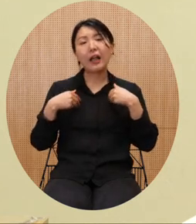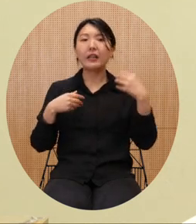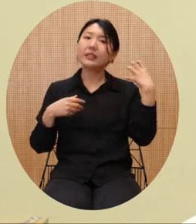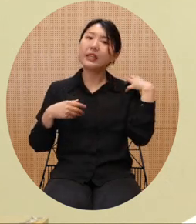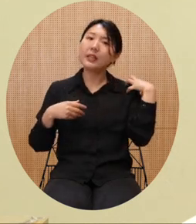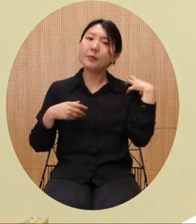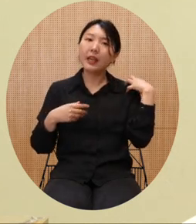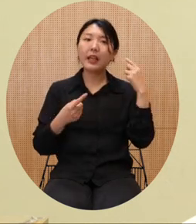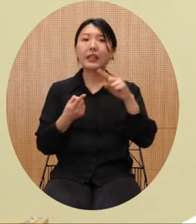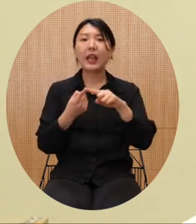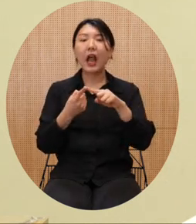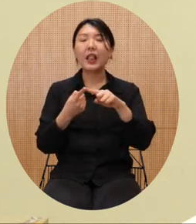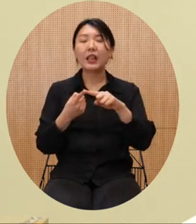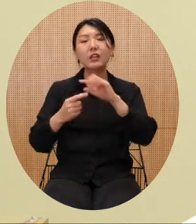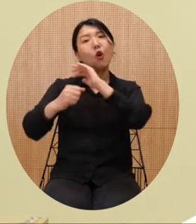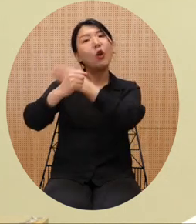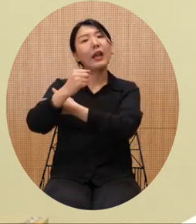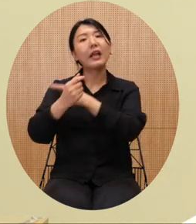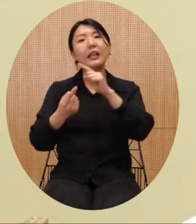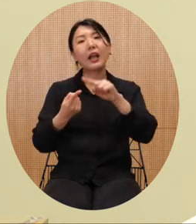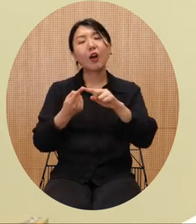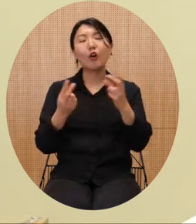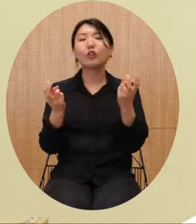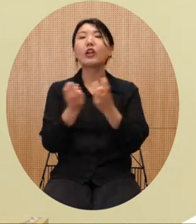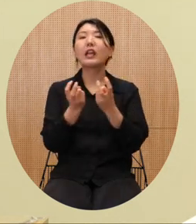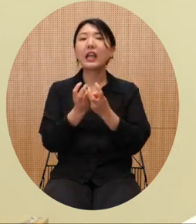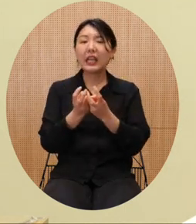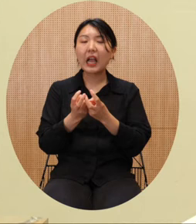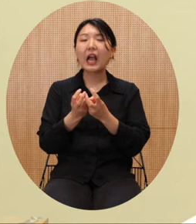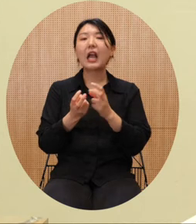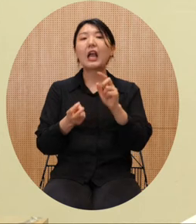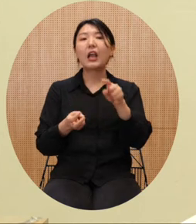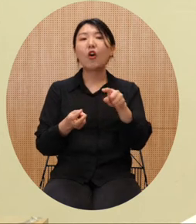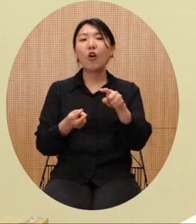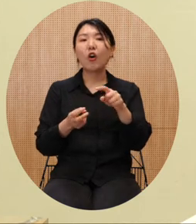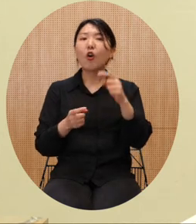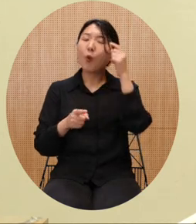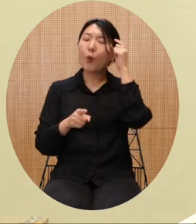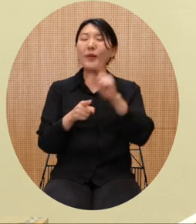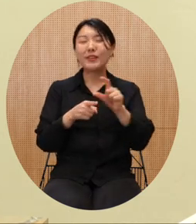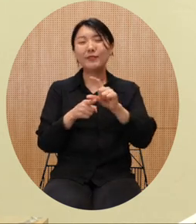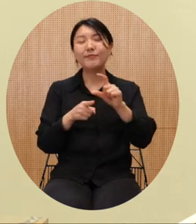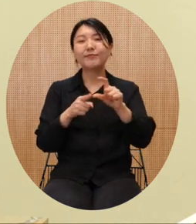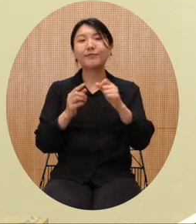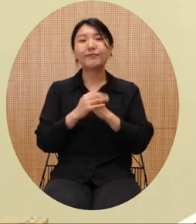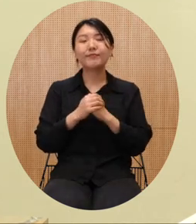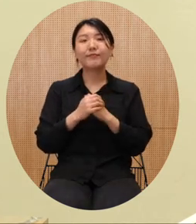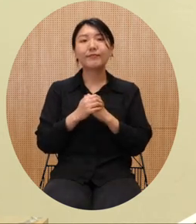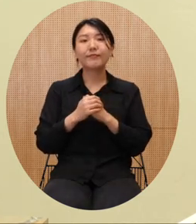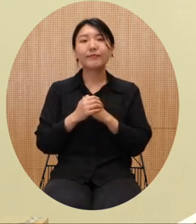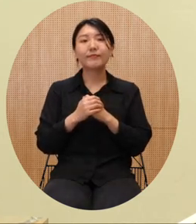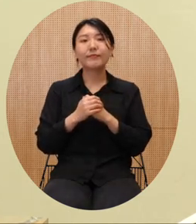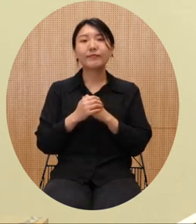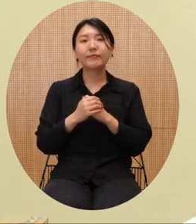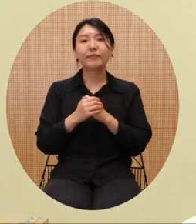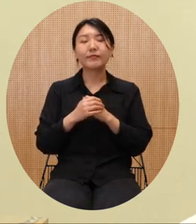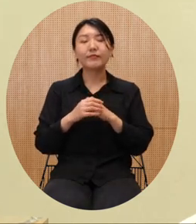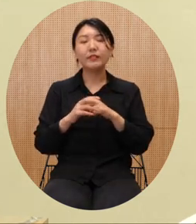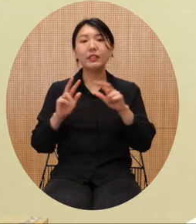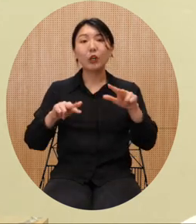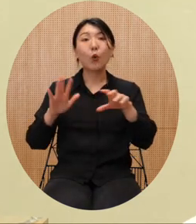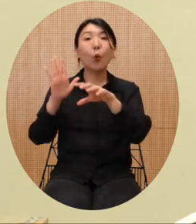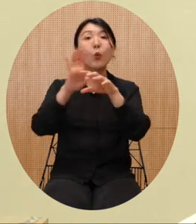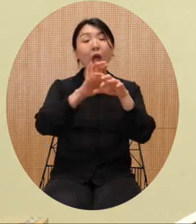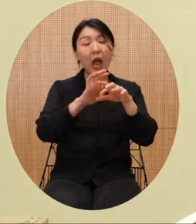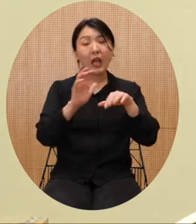책임과 책무에 대한 거, 권리에 대한 부분은 어떻게 해야 될 것이냐, 이런 부분이 굉장히 고민거리가 아닐 수 없습니다. 이 지금